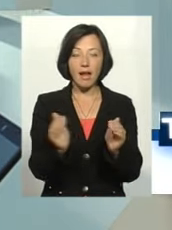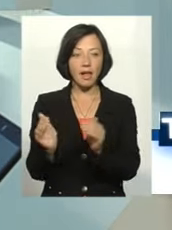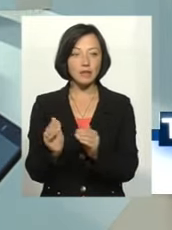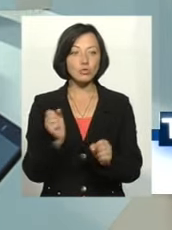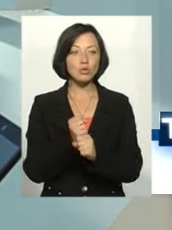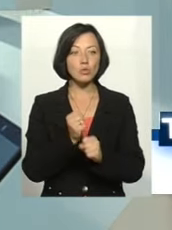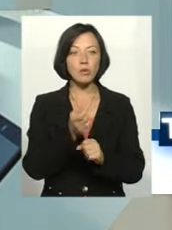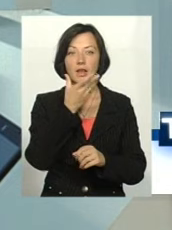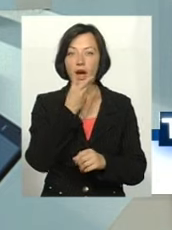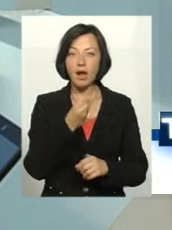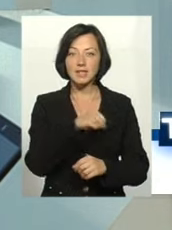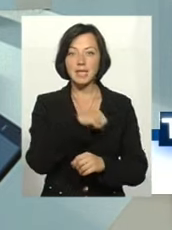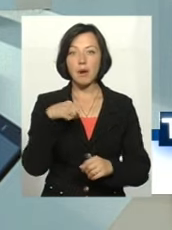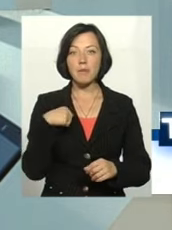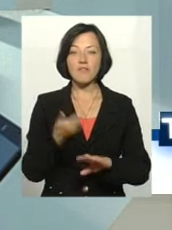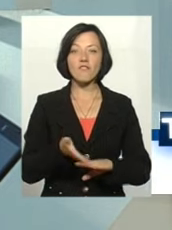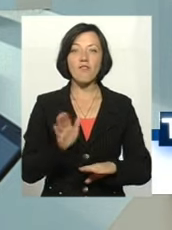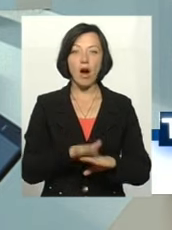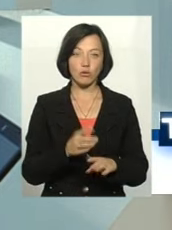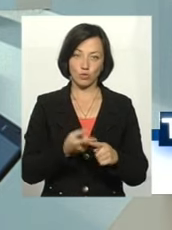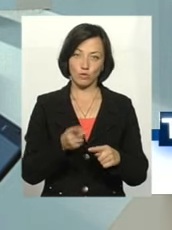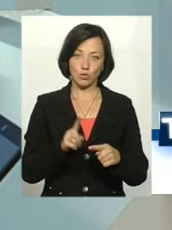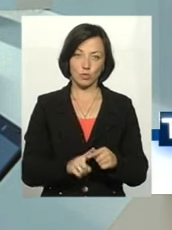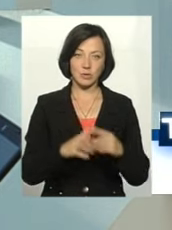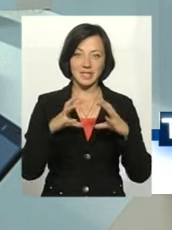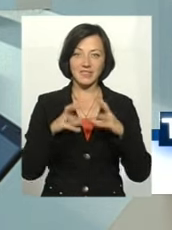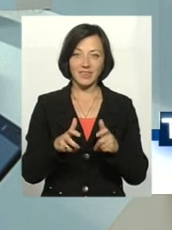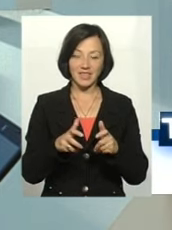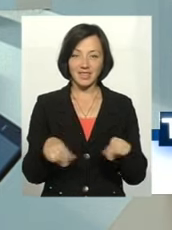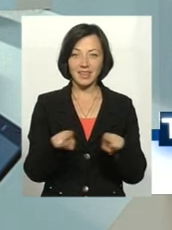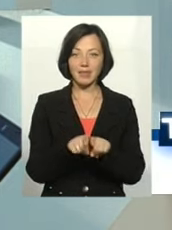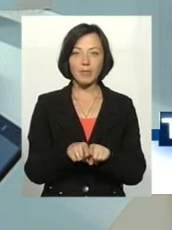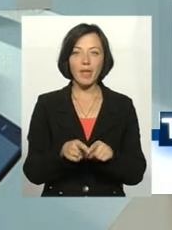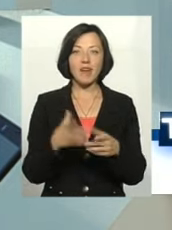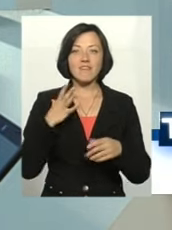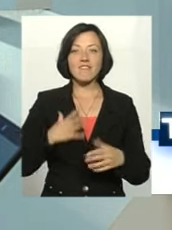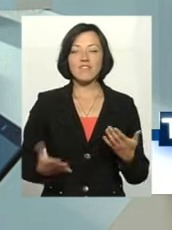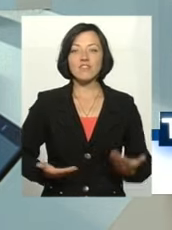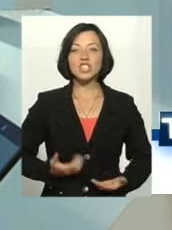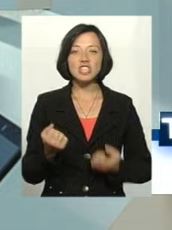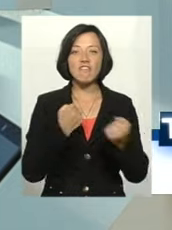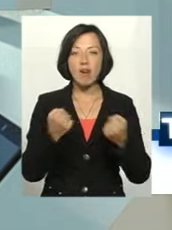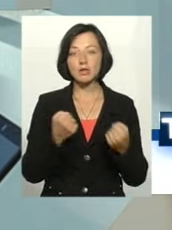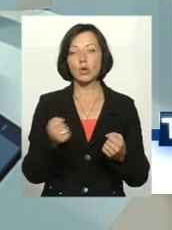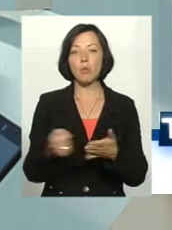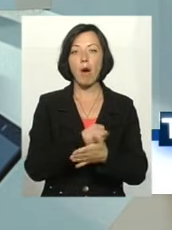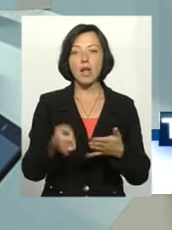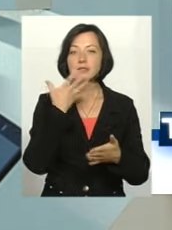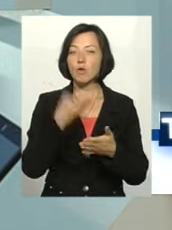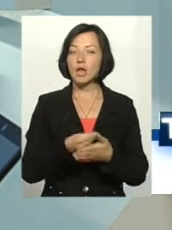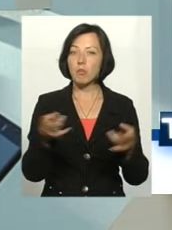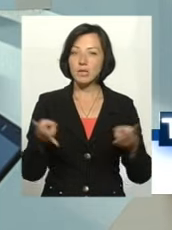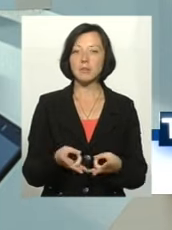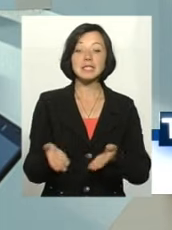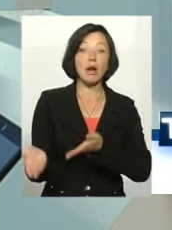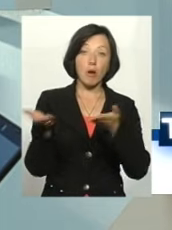щось роблять гарне, але самим їм важко у цьому світі, так би мовити, виживати, домагатися своїх потреб. Запрошуємо,